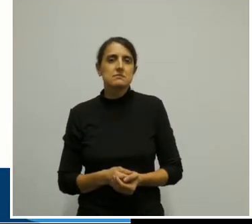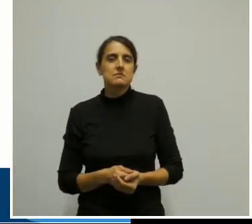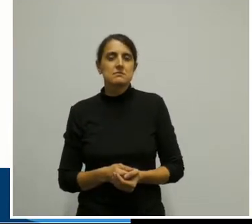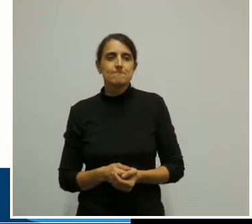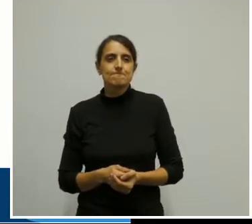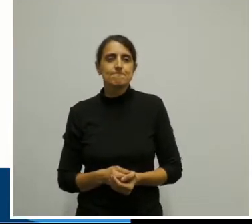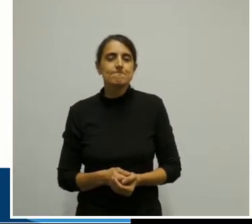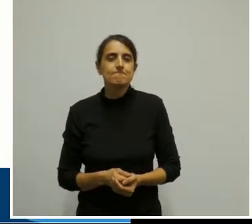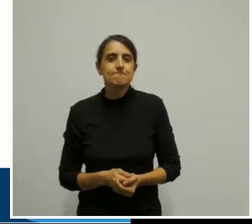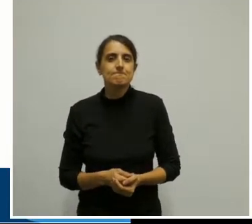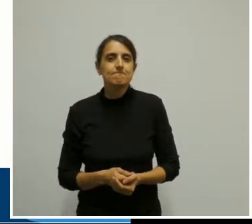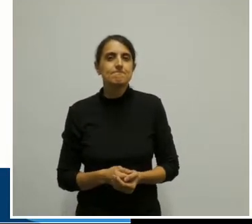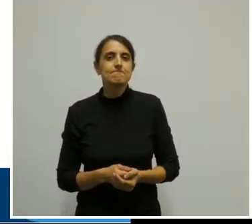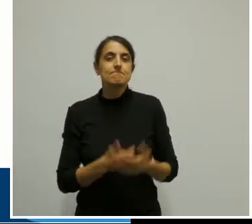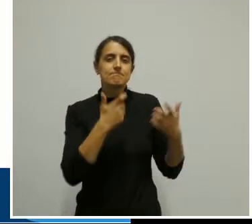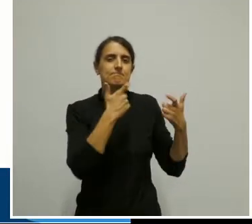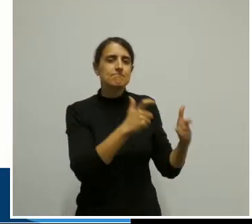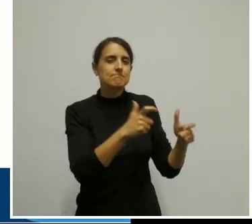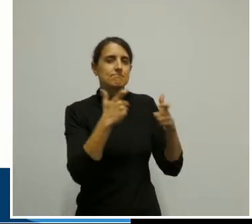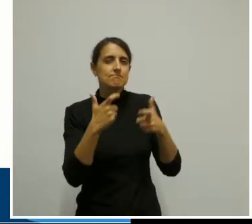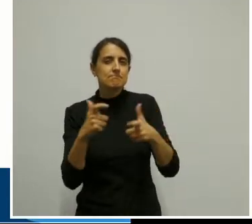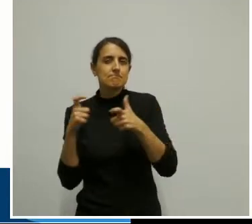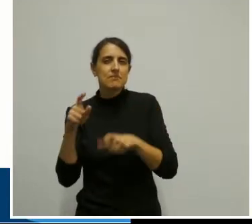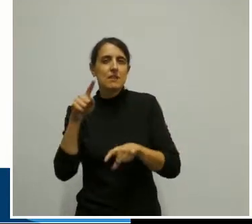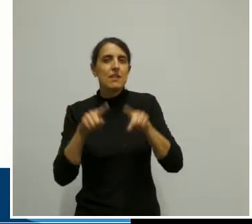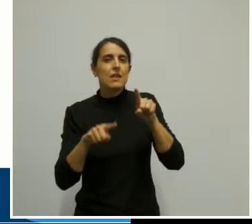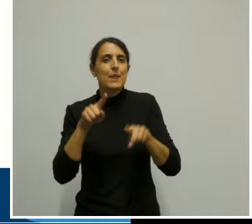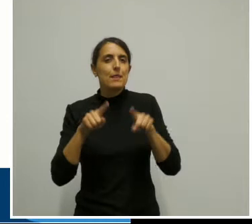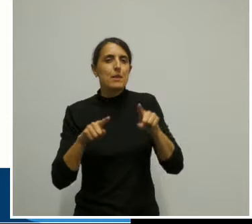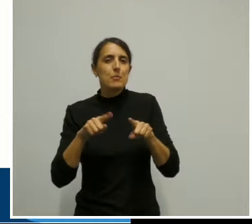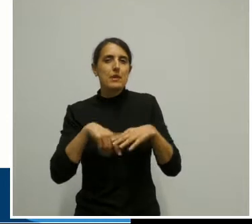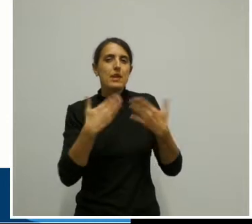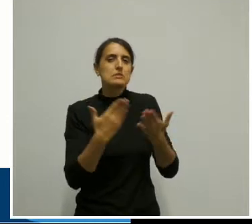La distribució segons la titularitat,